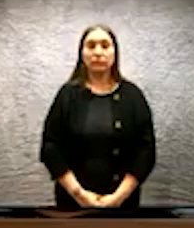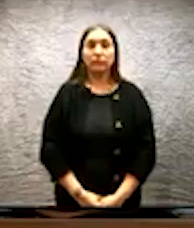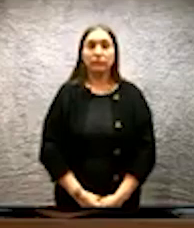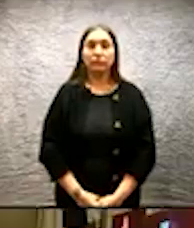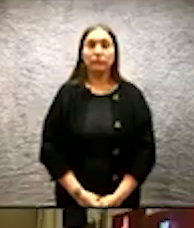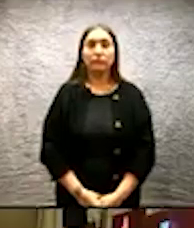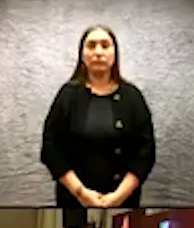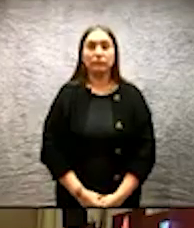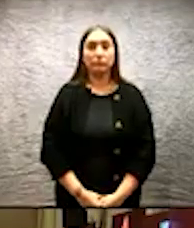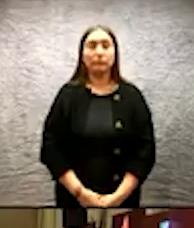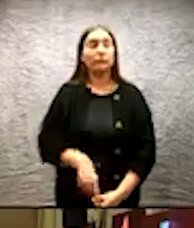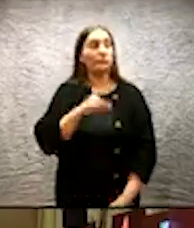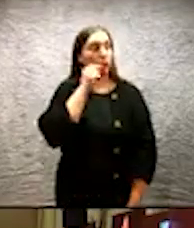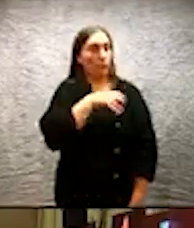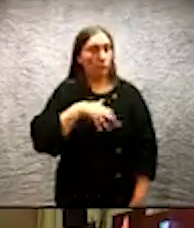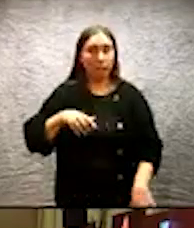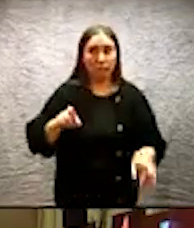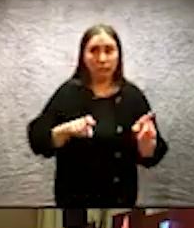Y a-t-il des questions ?